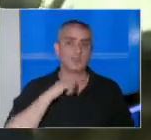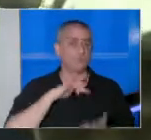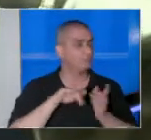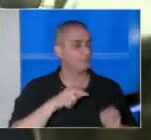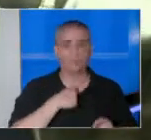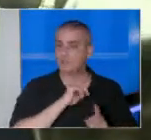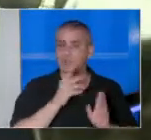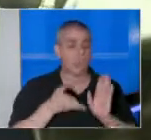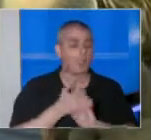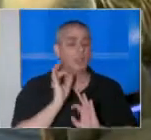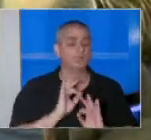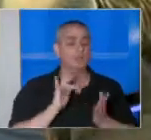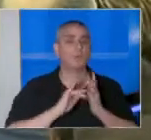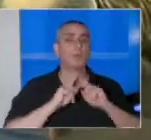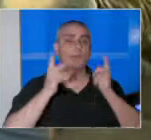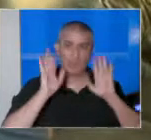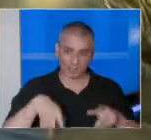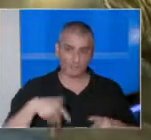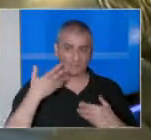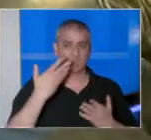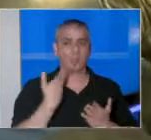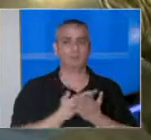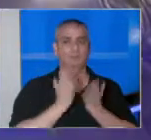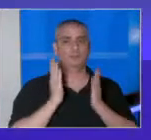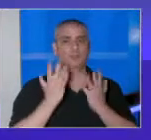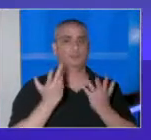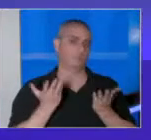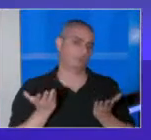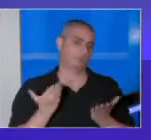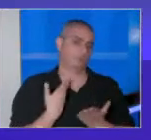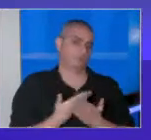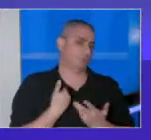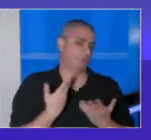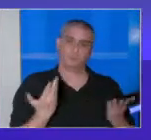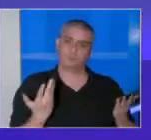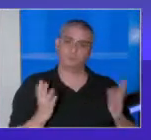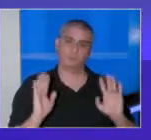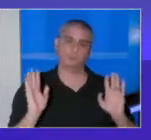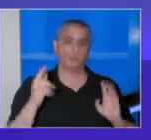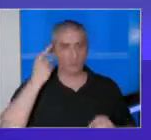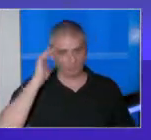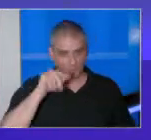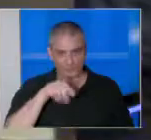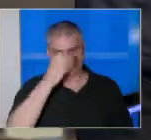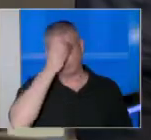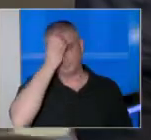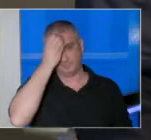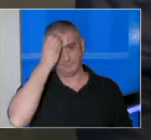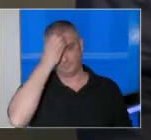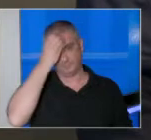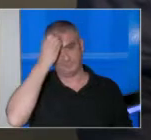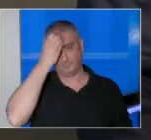לא מתכוונת ללכת לשום מקום אחר, גם אם תהיה הצעה מאוד מפתה, וחשבו גם על זה.